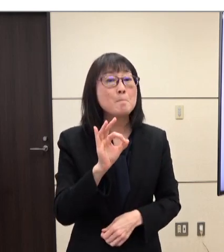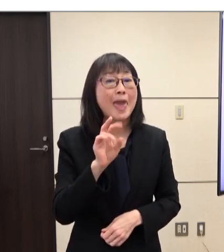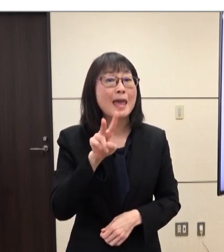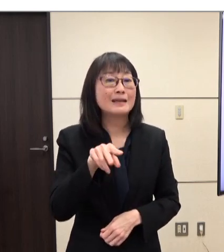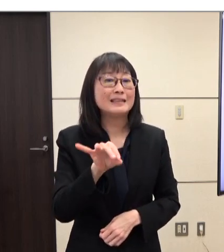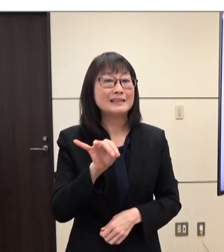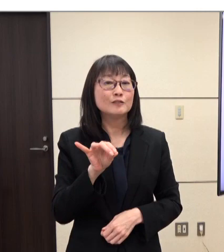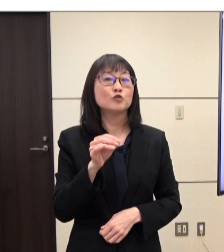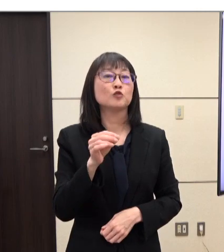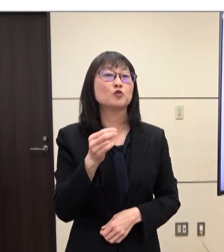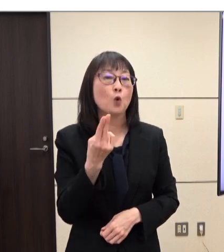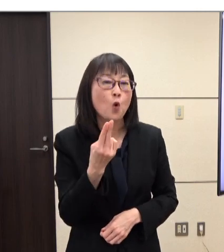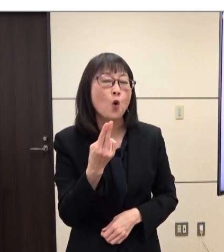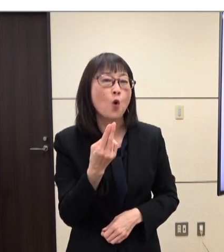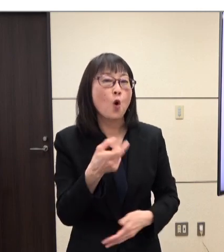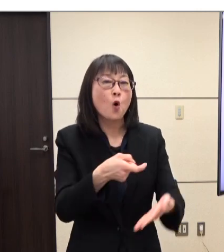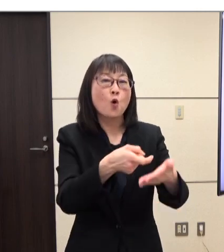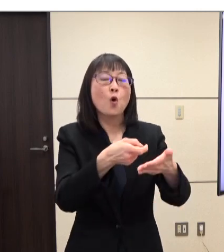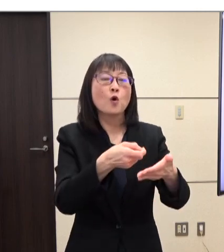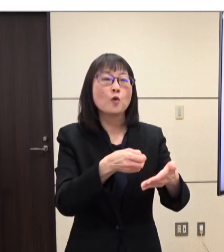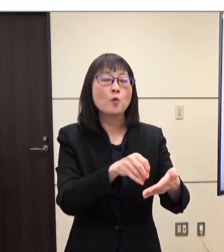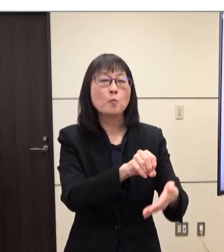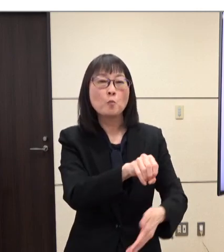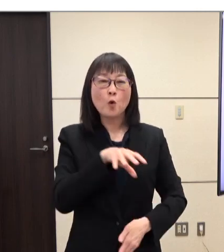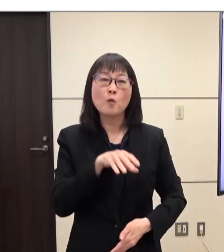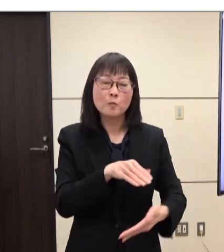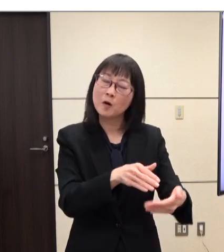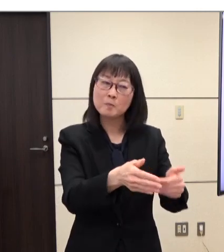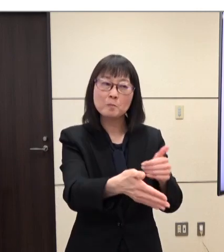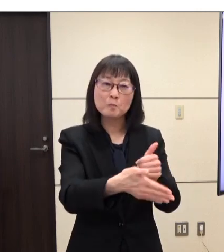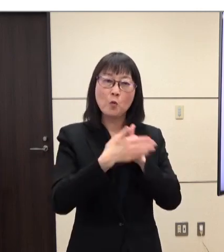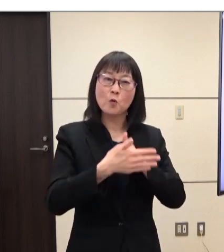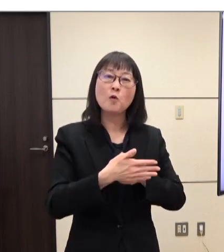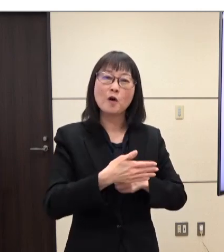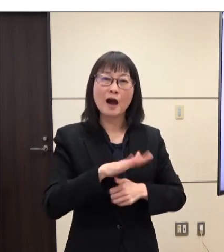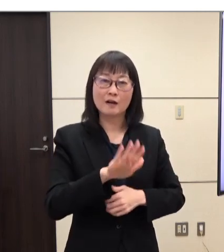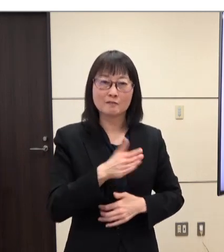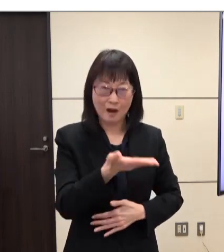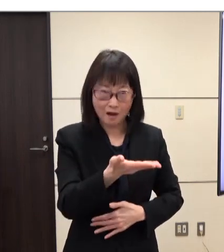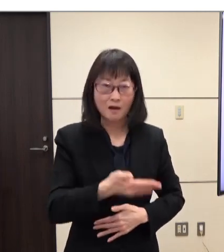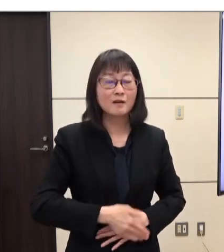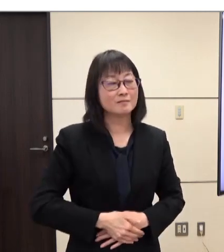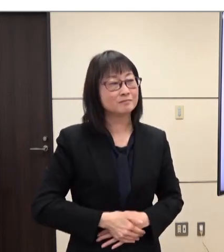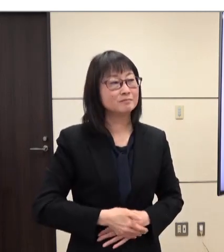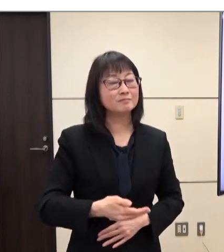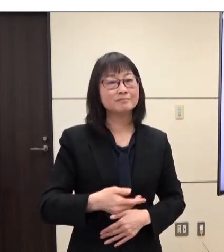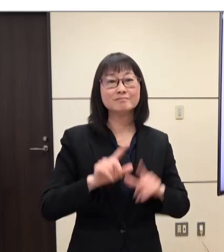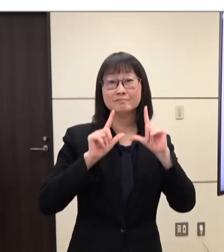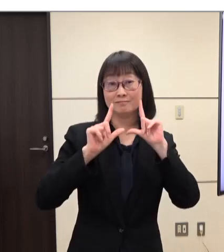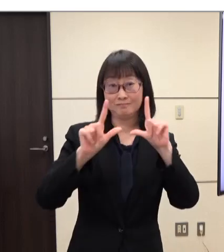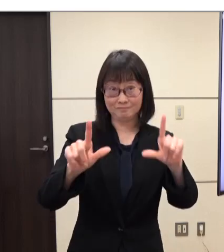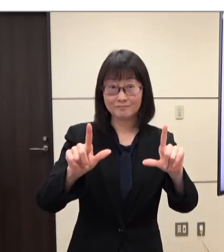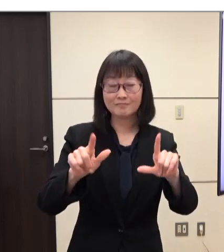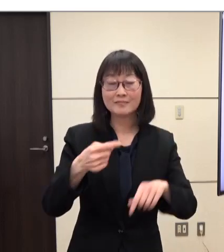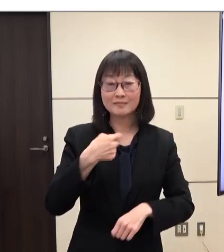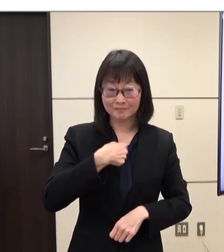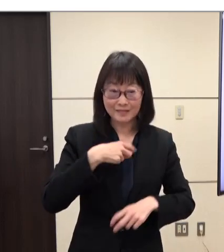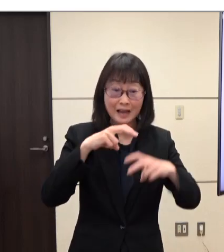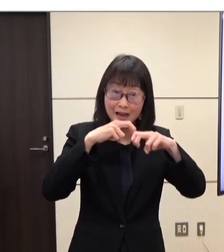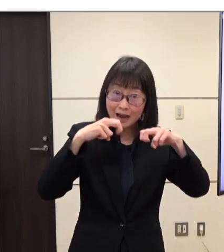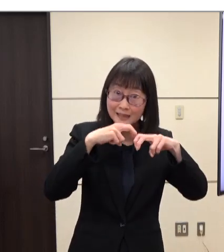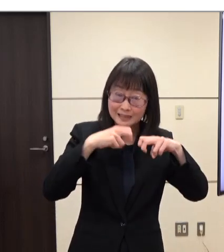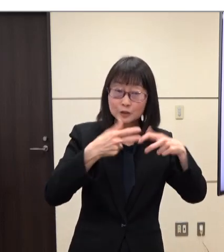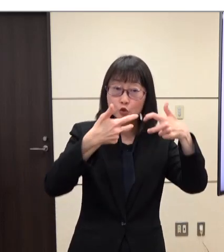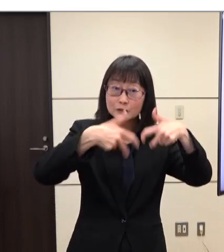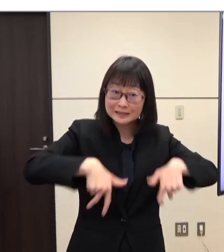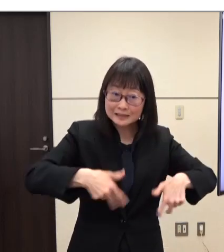リットがあるという点でいうとですね、協力というか我々のそもそも開発したシステムを提供して全体の開発費